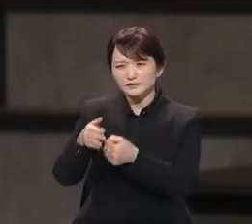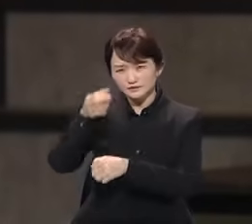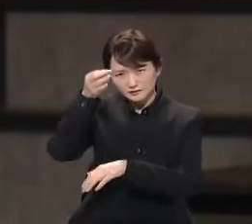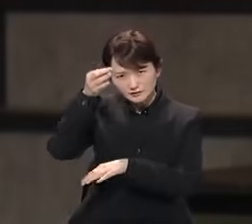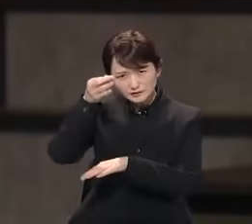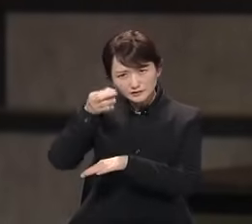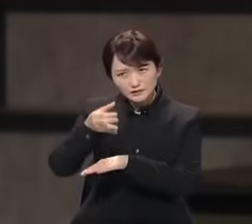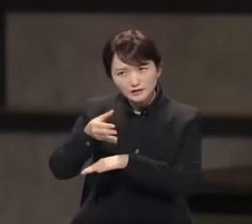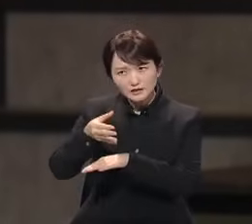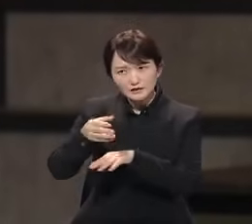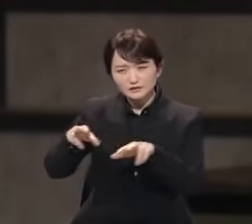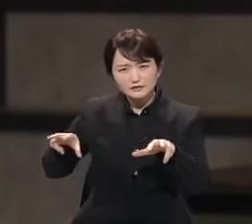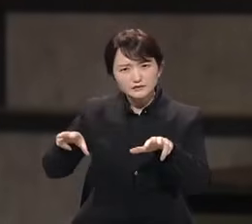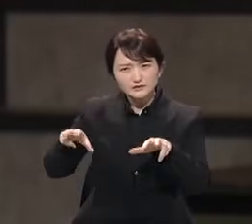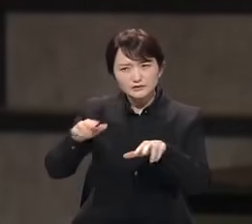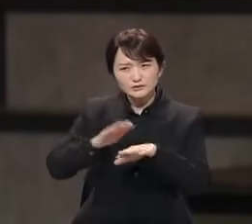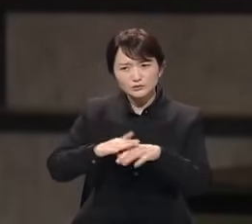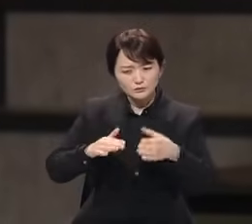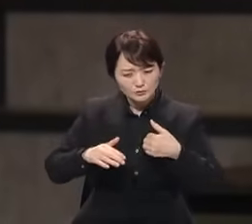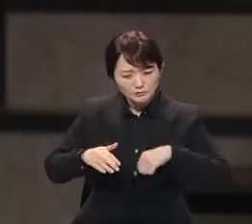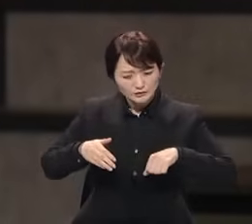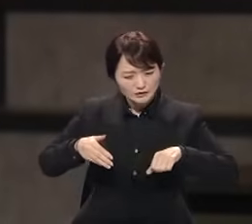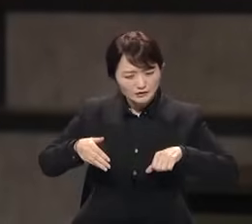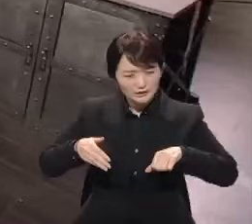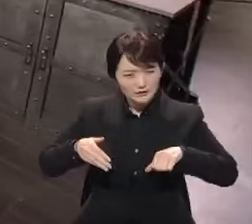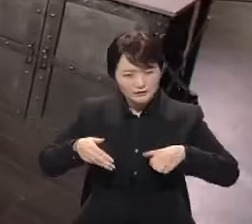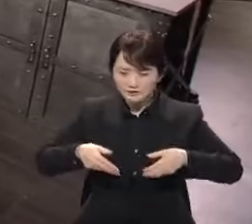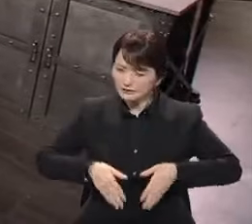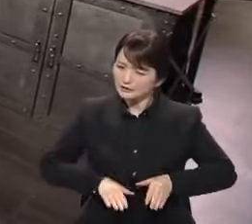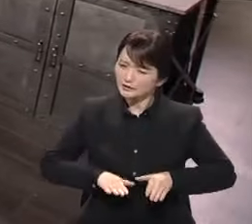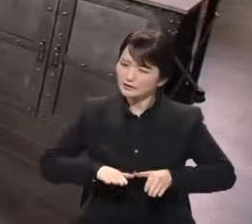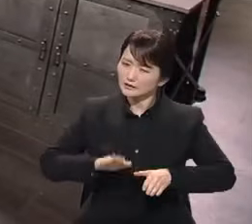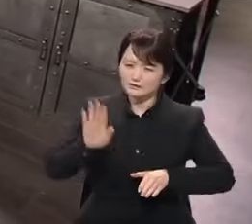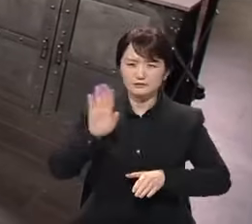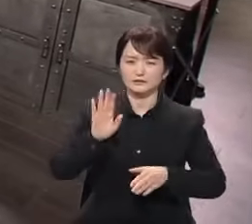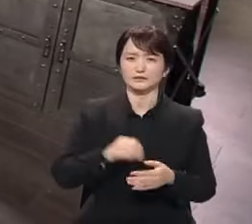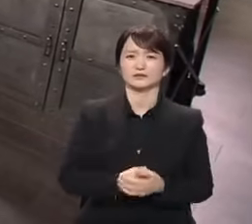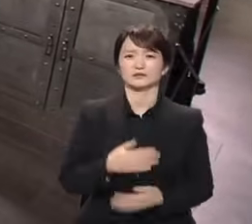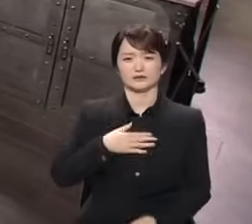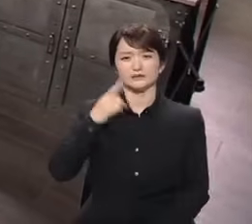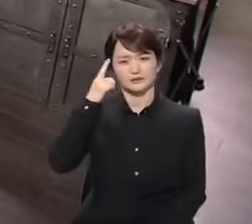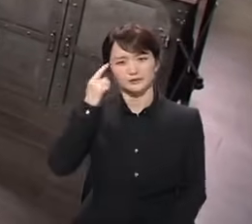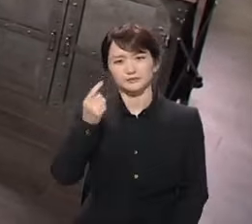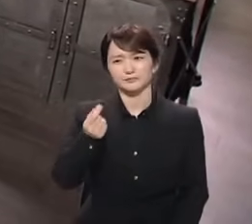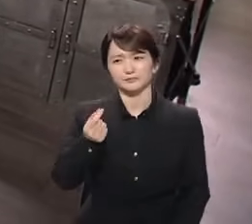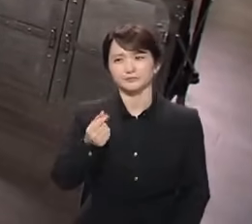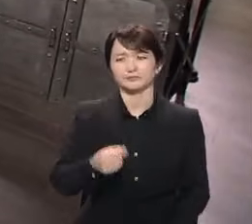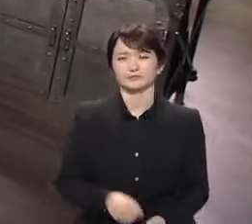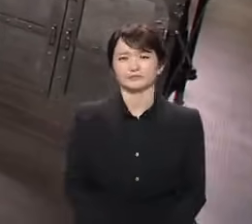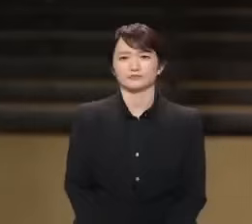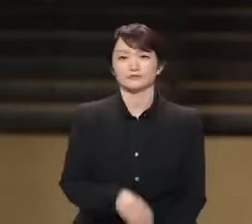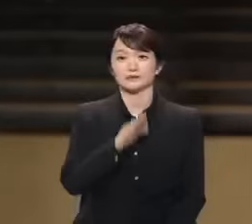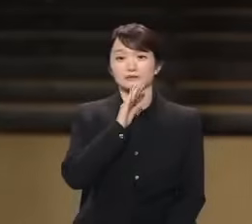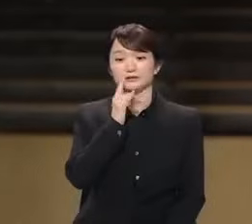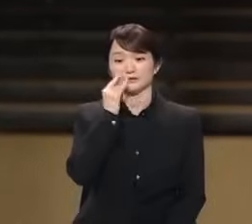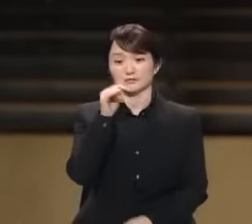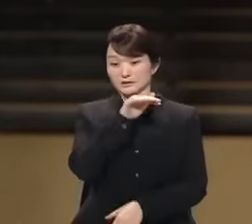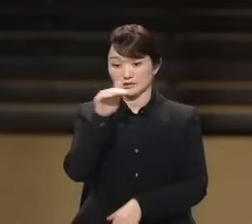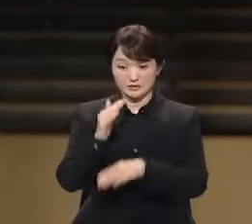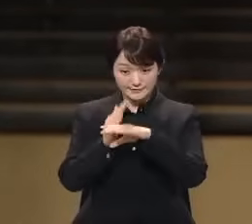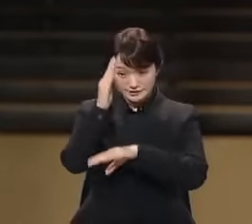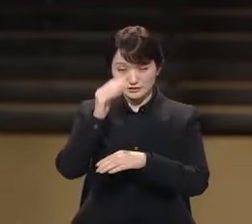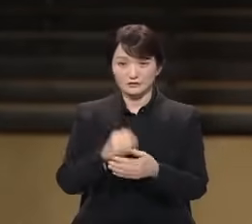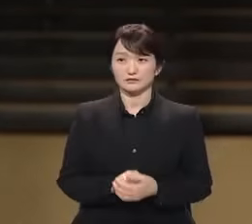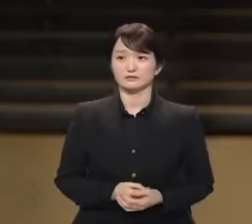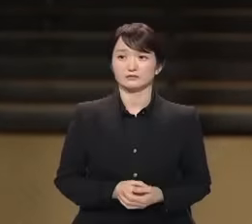뭐 지금 꼭 손잡을 때는 아닌 것 같아요. 자, 박 변호사님. 비슷한 맥락인데요. 뭐 선을 넘어도 한참 넘었어요. 정말